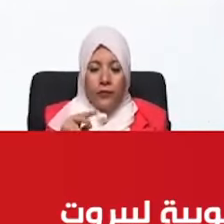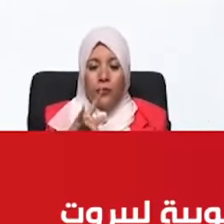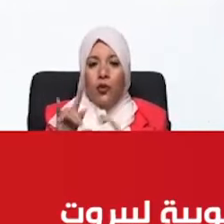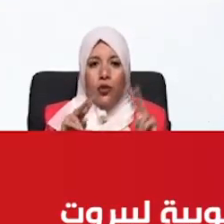جدا هما الاتنين